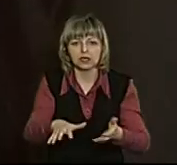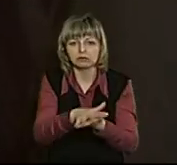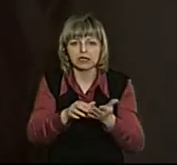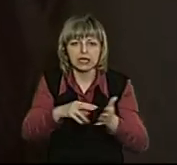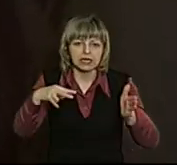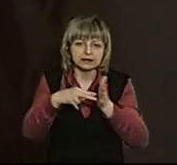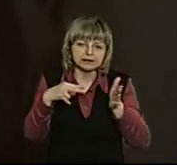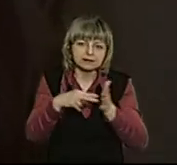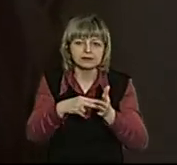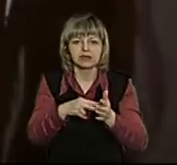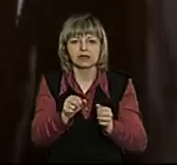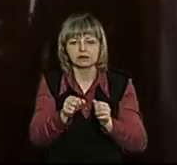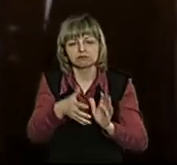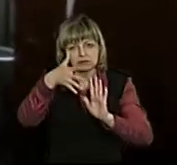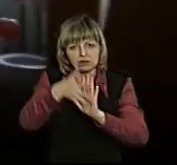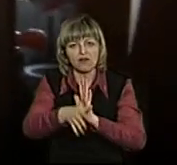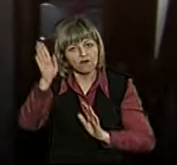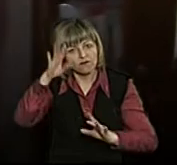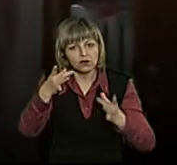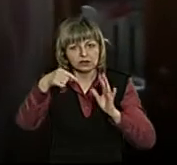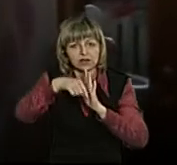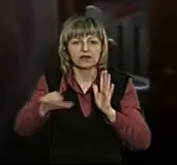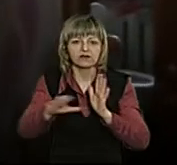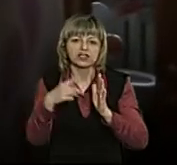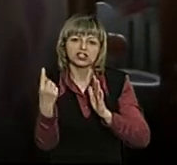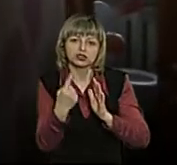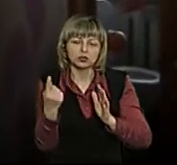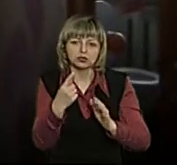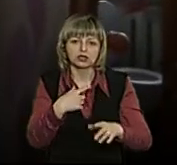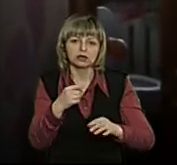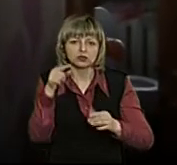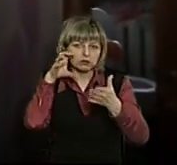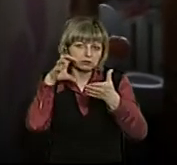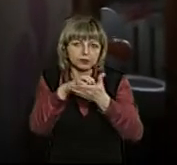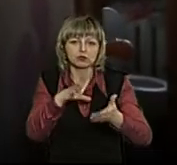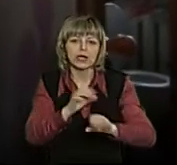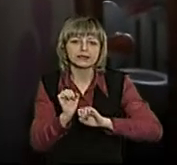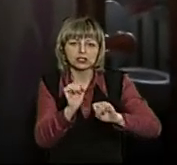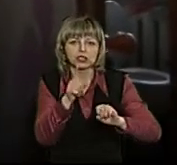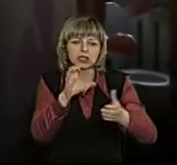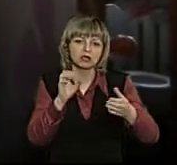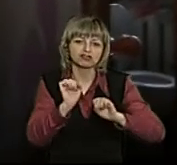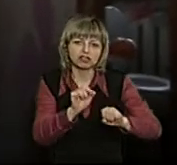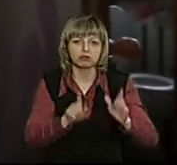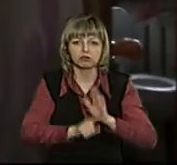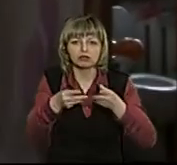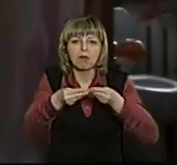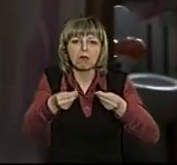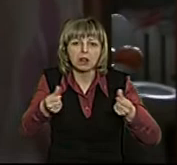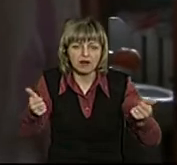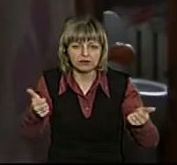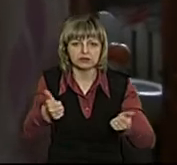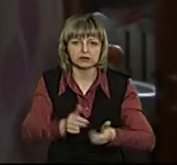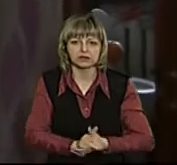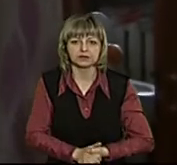з лічильника електроенергії. Щотчик був висить, я вчора навіть зняв защиту, бо защита почала плавитись, і воно щотчик накапало наверх.